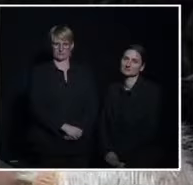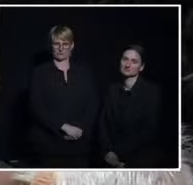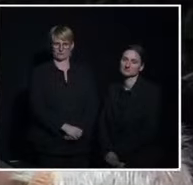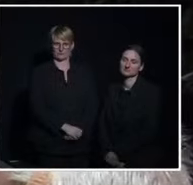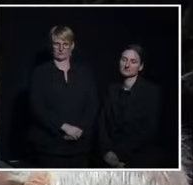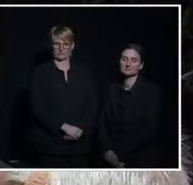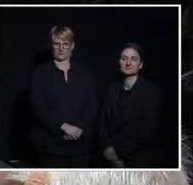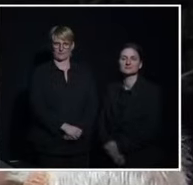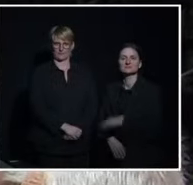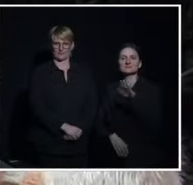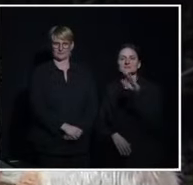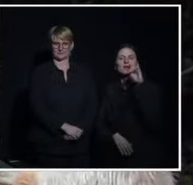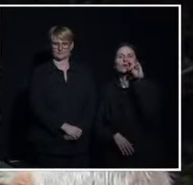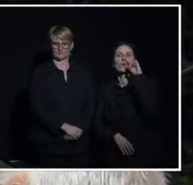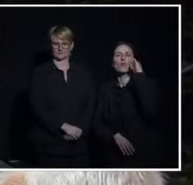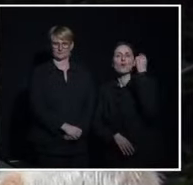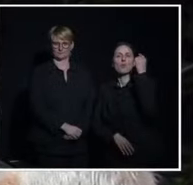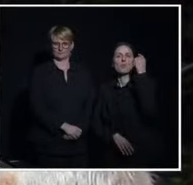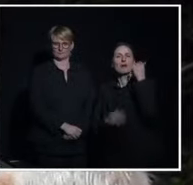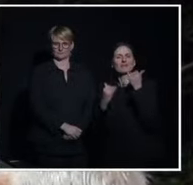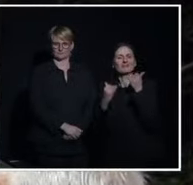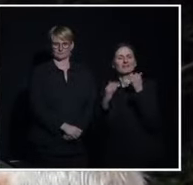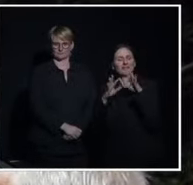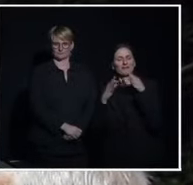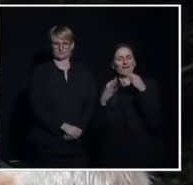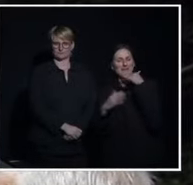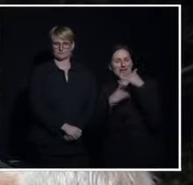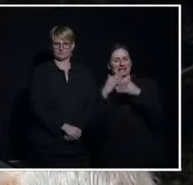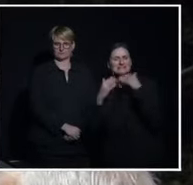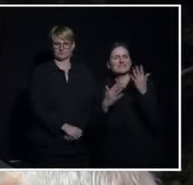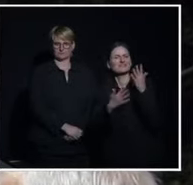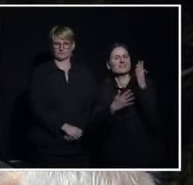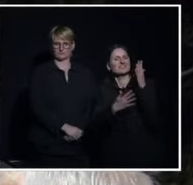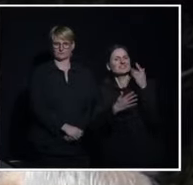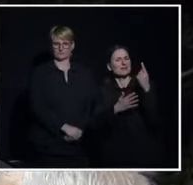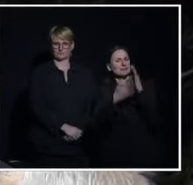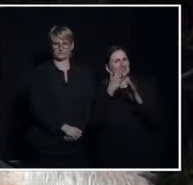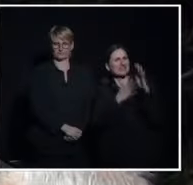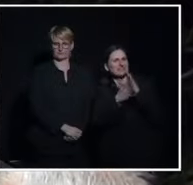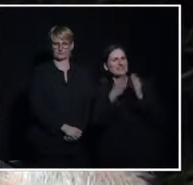Wie hat Ihr Großvater das auch in der Familie erzählt? Was hat er Ihnen erzählt aus dieser Zeit?